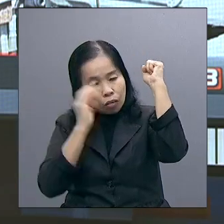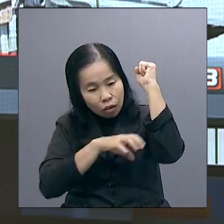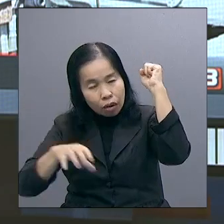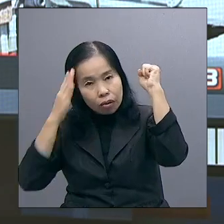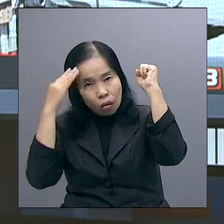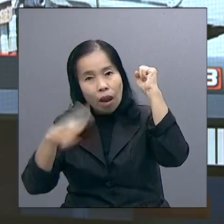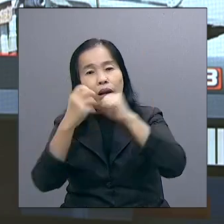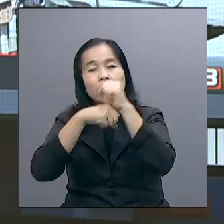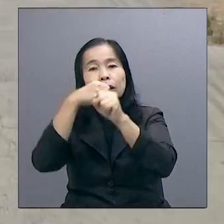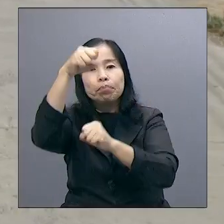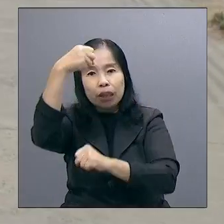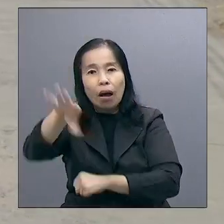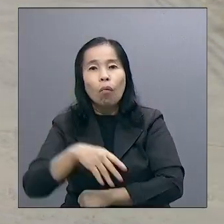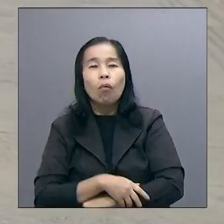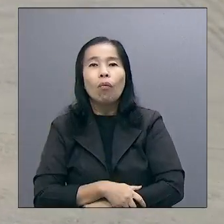ยัไไ ไปดูภาพคะ